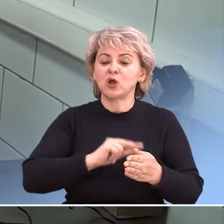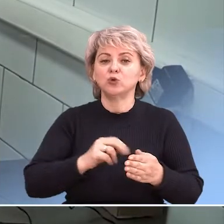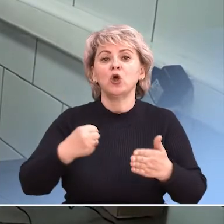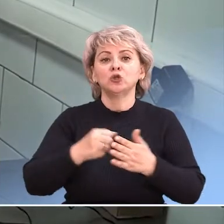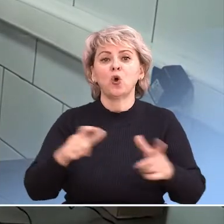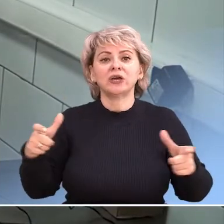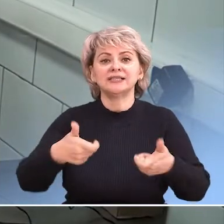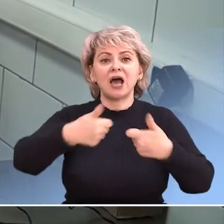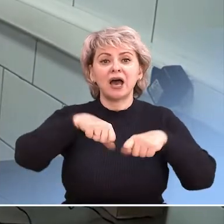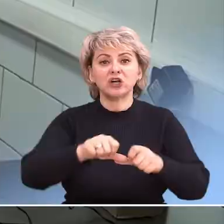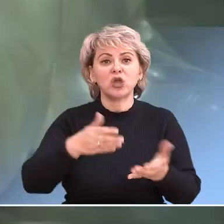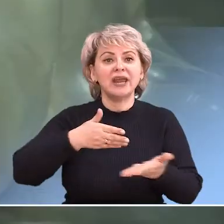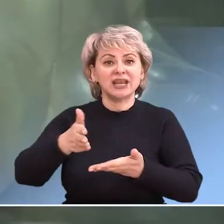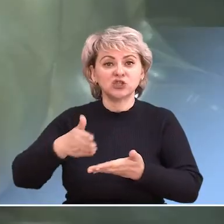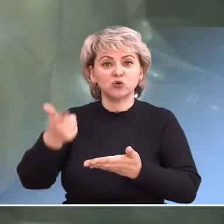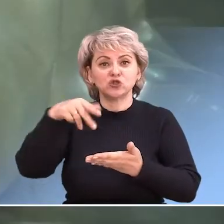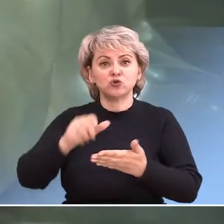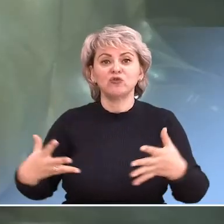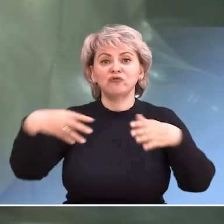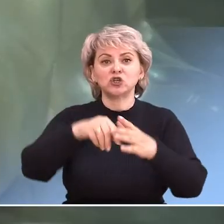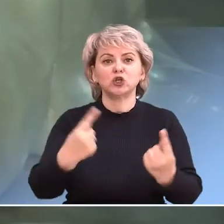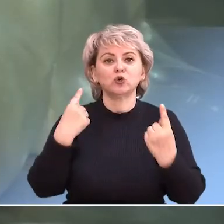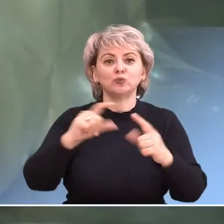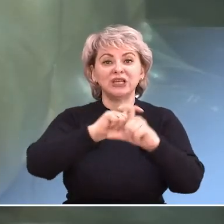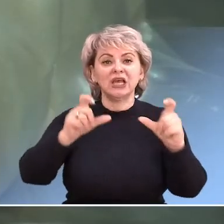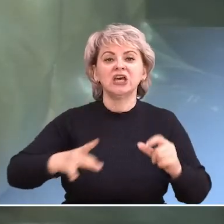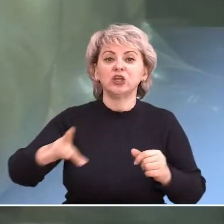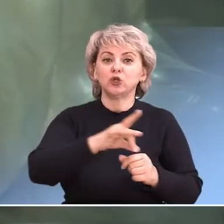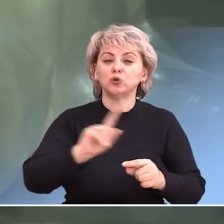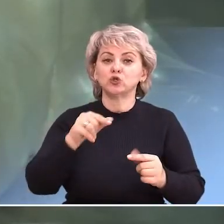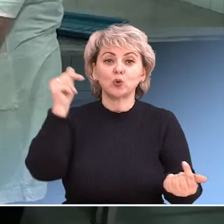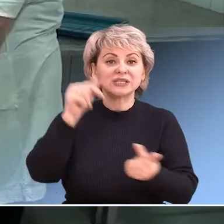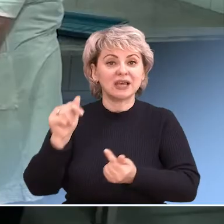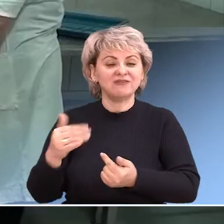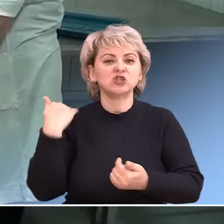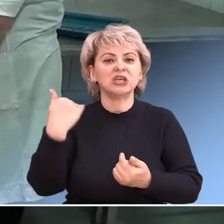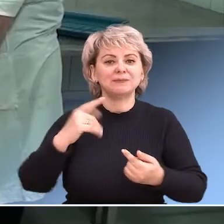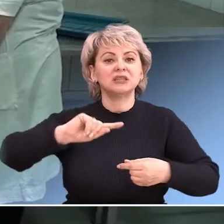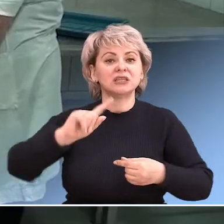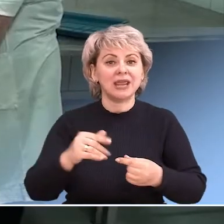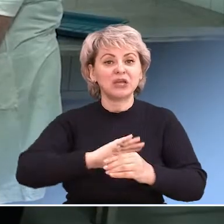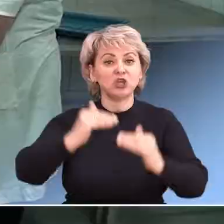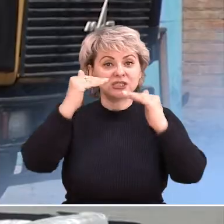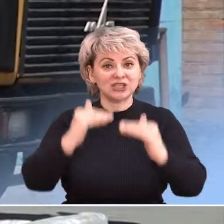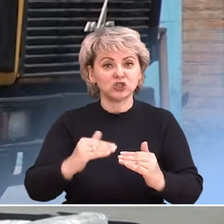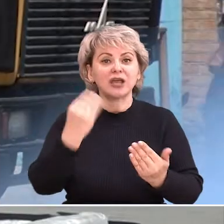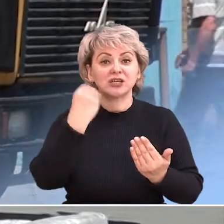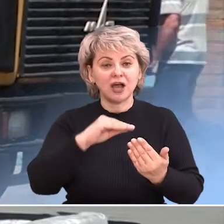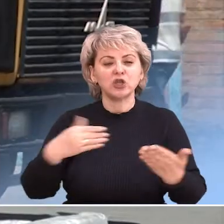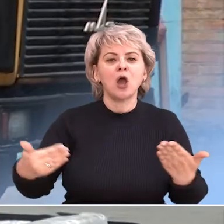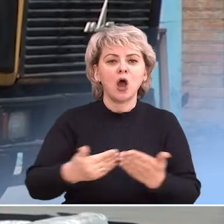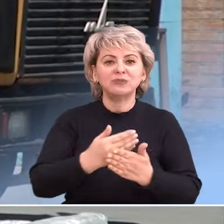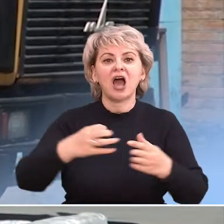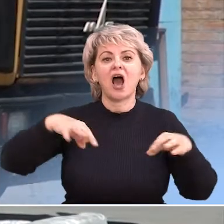плаву? До кризиса организовали резку сыров, вошли в крупные торговые сети региона. Чтобы соответствовать их требованиям, не снижать